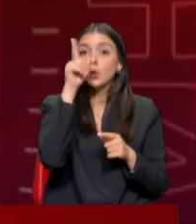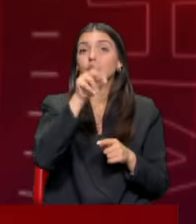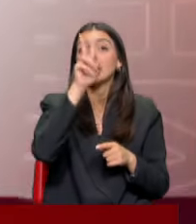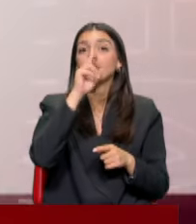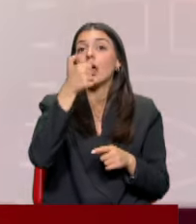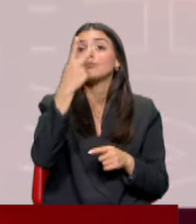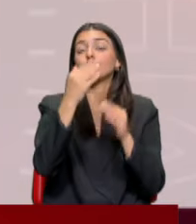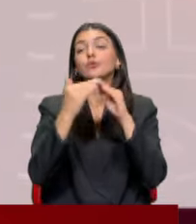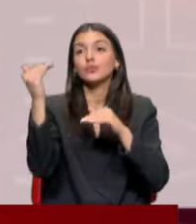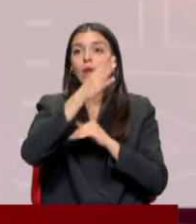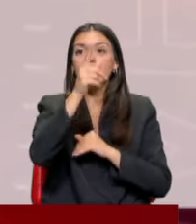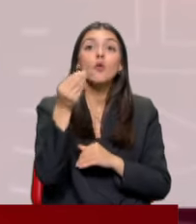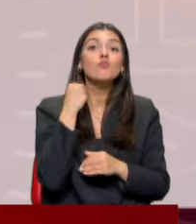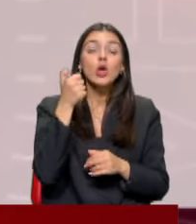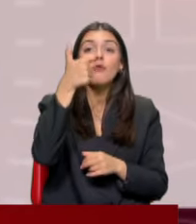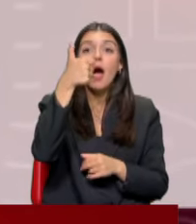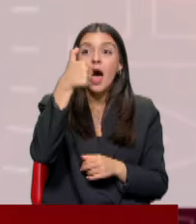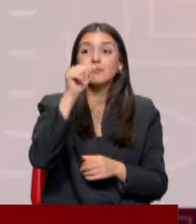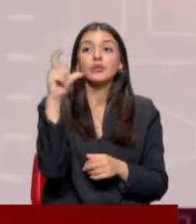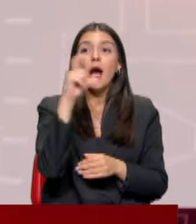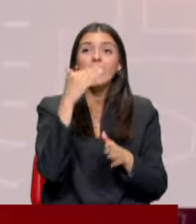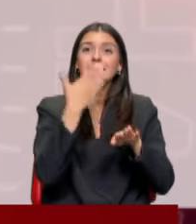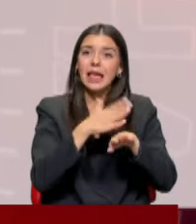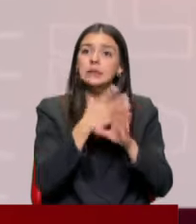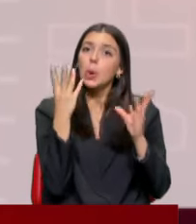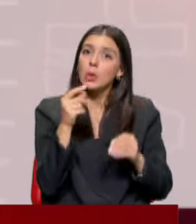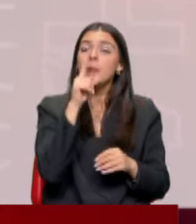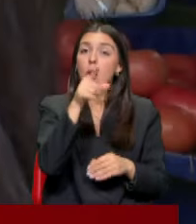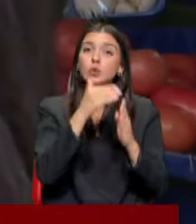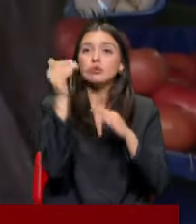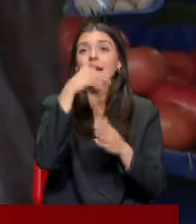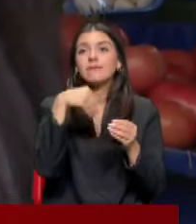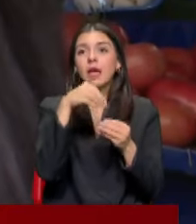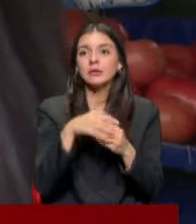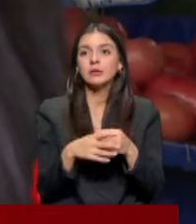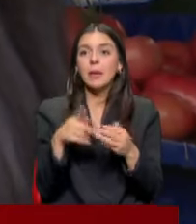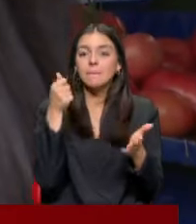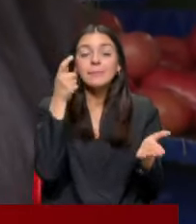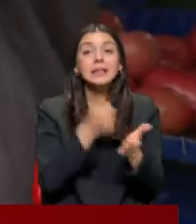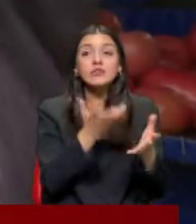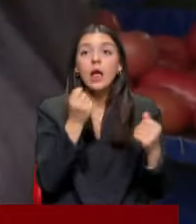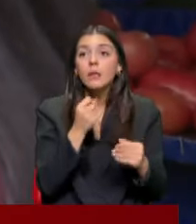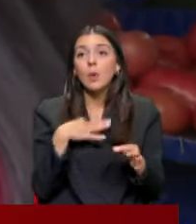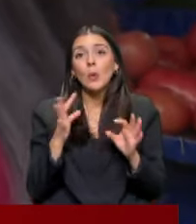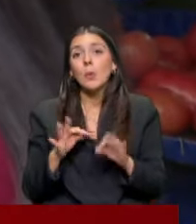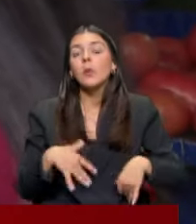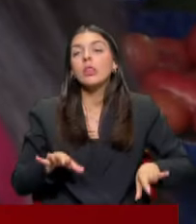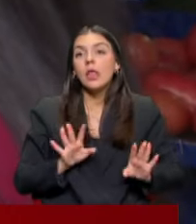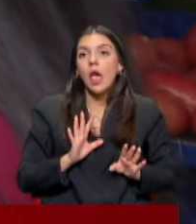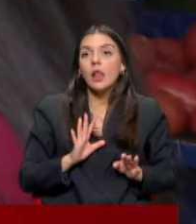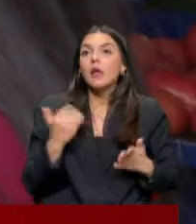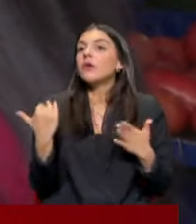arttı. Borçlara 60 ay yapılandırma imkanı getirildi ama o da yüksek faizle. Nakit alabilme imkanımız yok açıkçası.